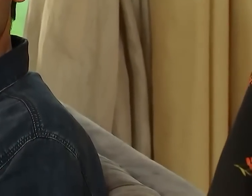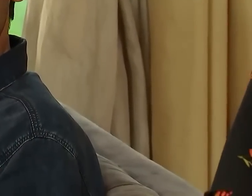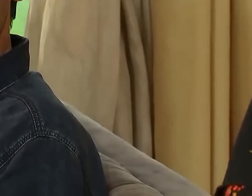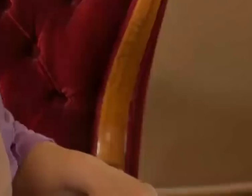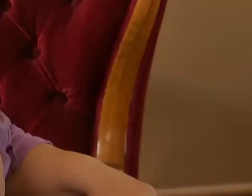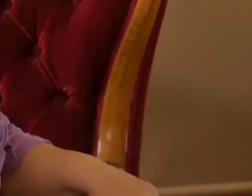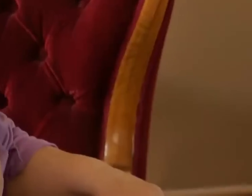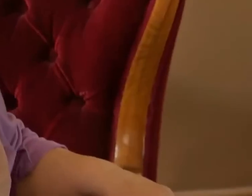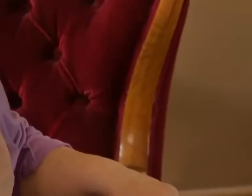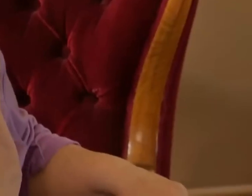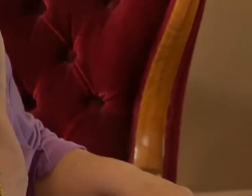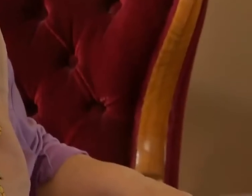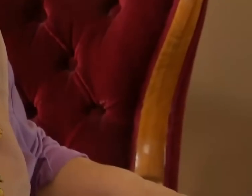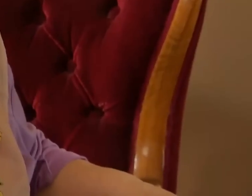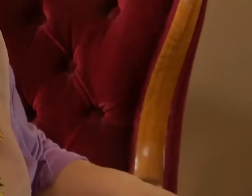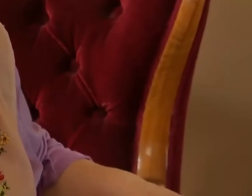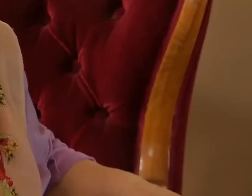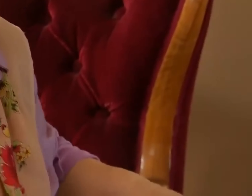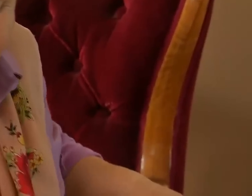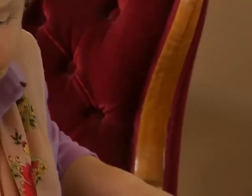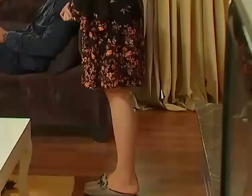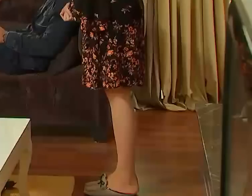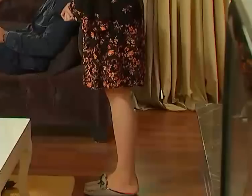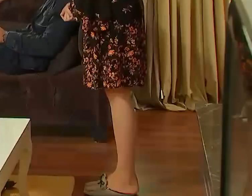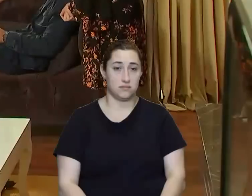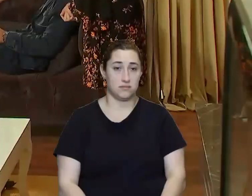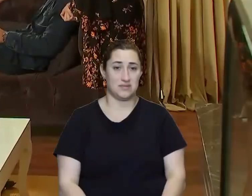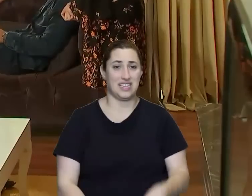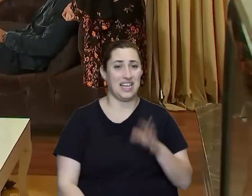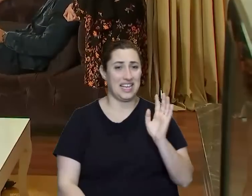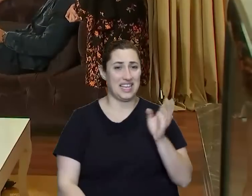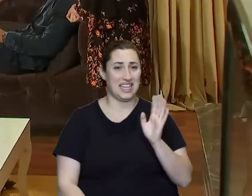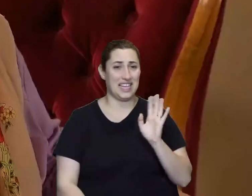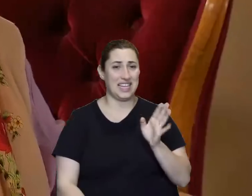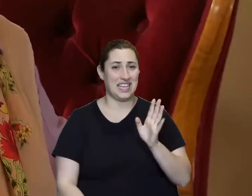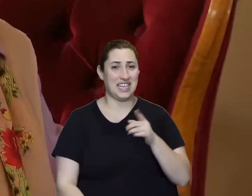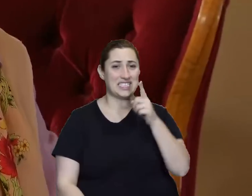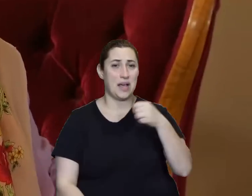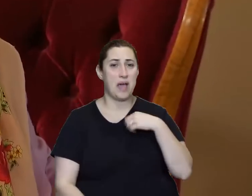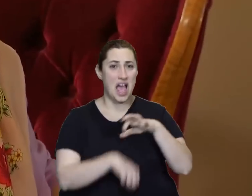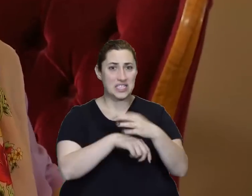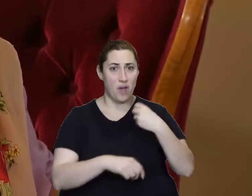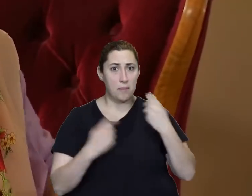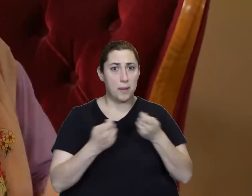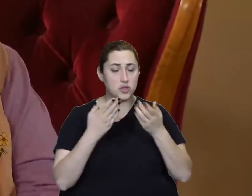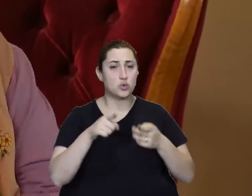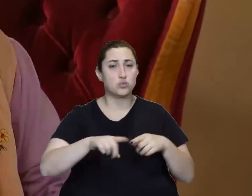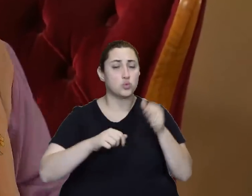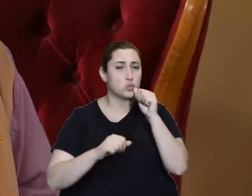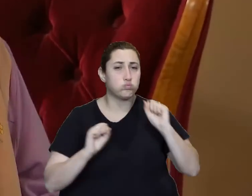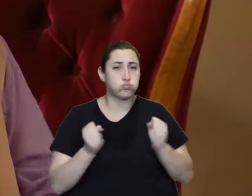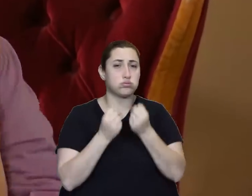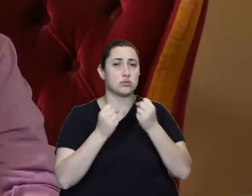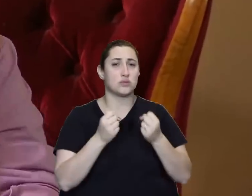yok. Zehra emrine amade halde ayakta. Fikriye suyu yudumladı. Ay, sen beni hasta mı edeceksin? Buz